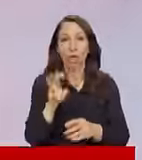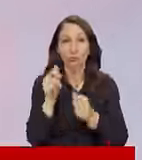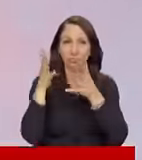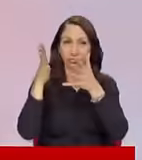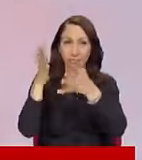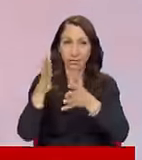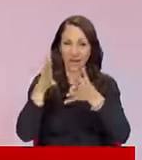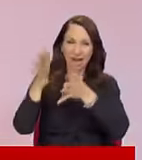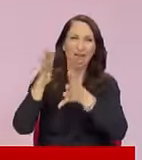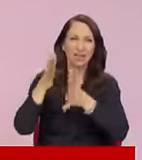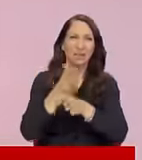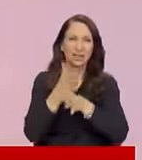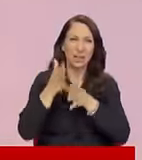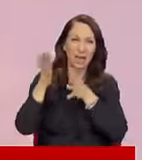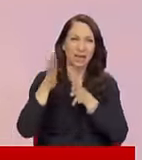ihracat yaparken